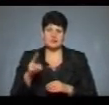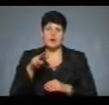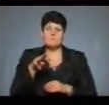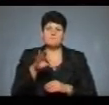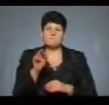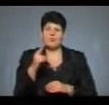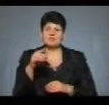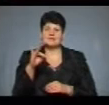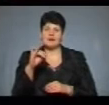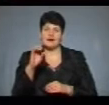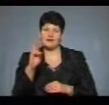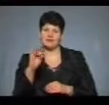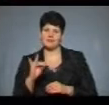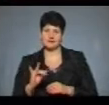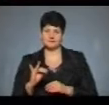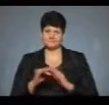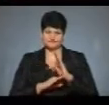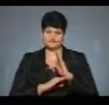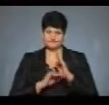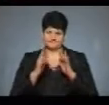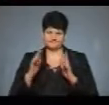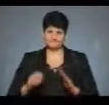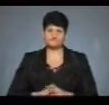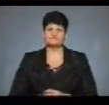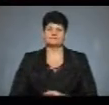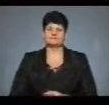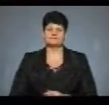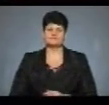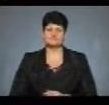об'єднання парків культури і відпочинку Тернополя Василь Романюк.